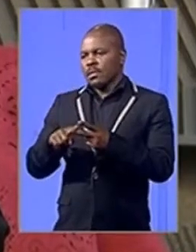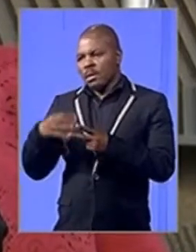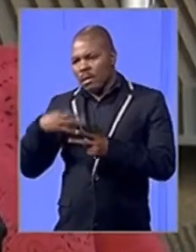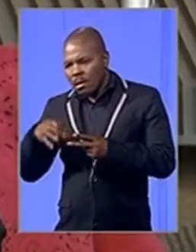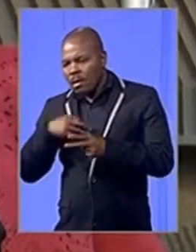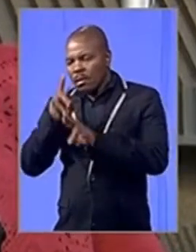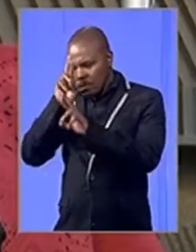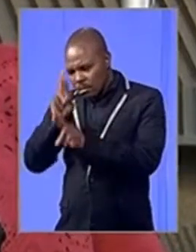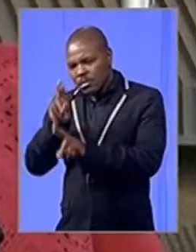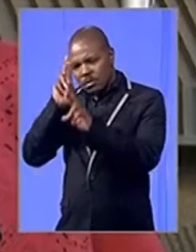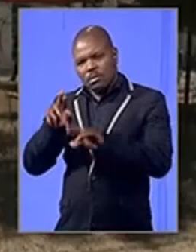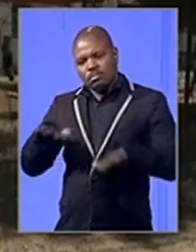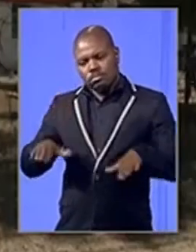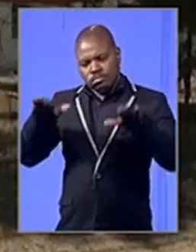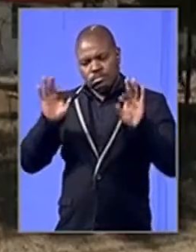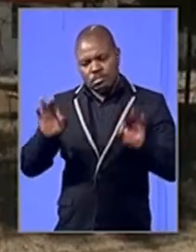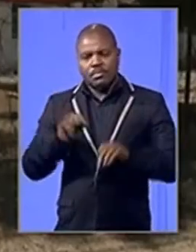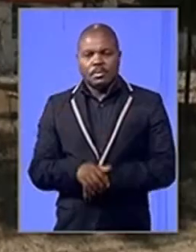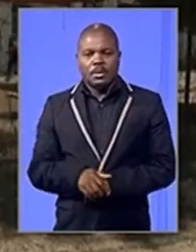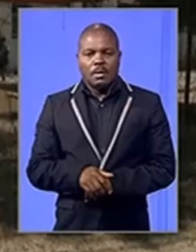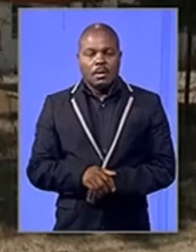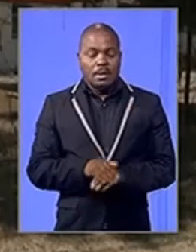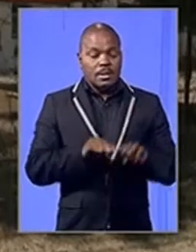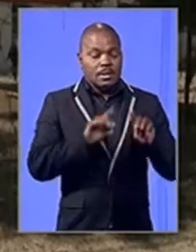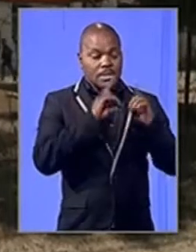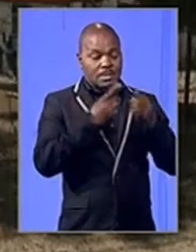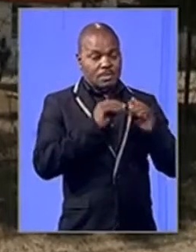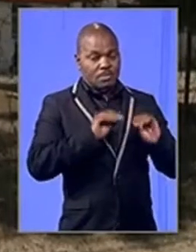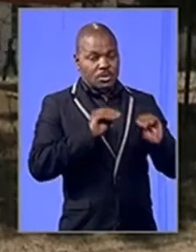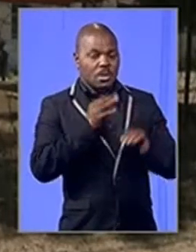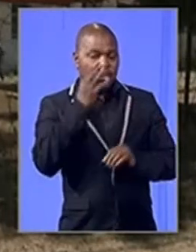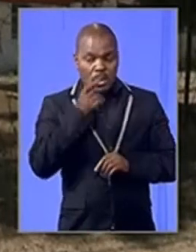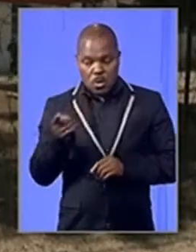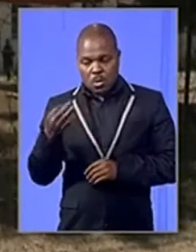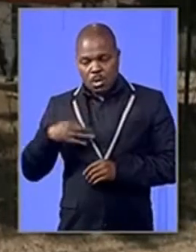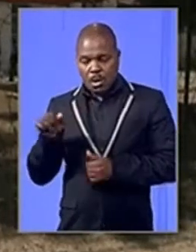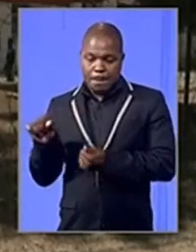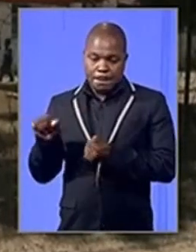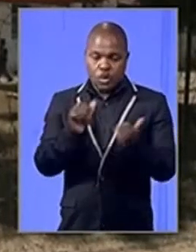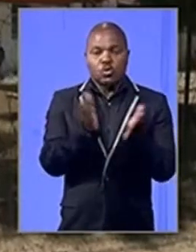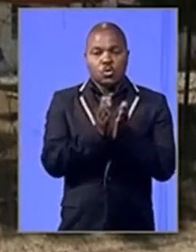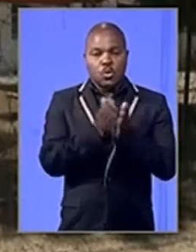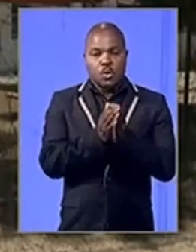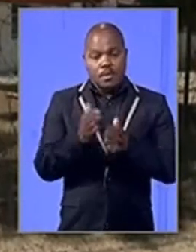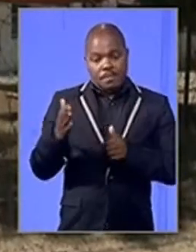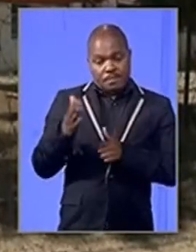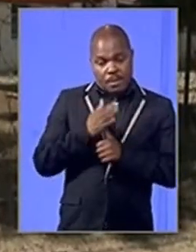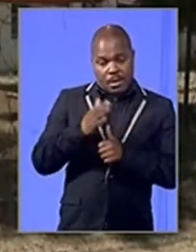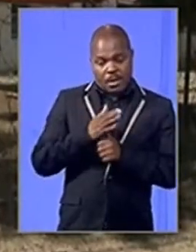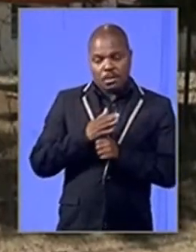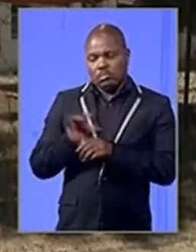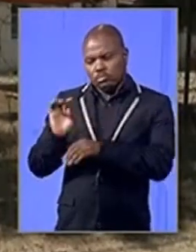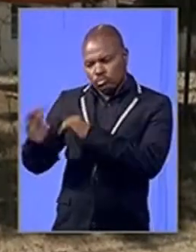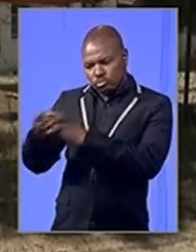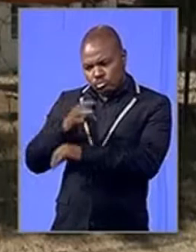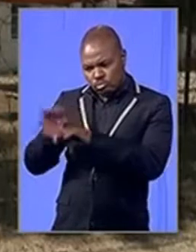ba ba holang le bona. Lefapha la thuto le re ngwanana o tla kgutlela sekolong hanghang ha o phethetswe ho thojwa